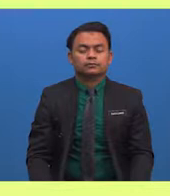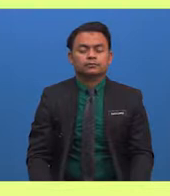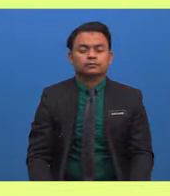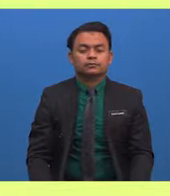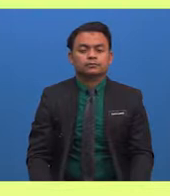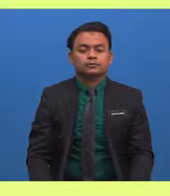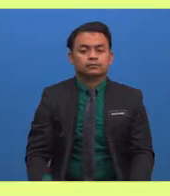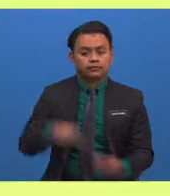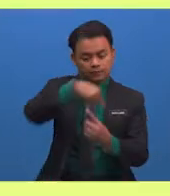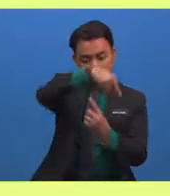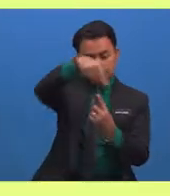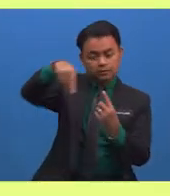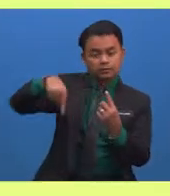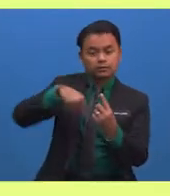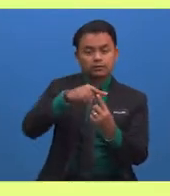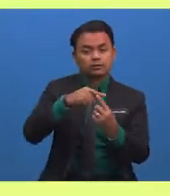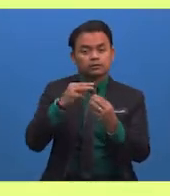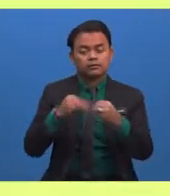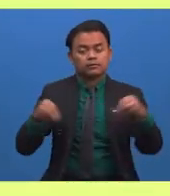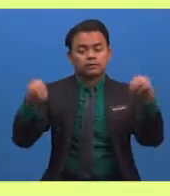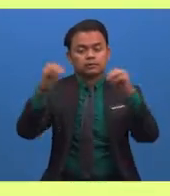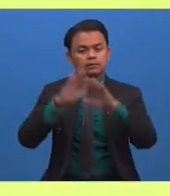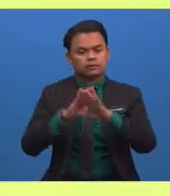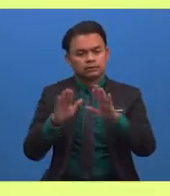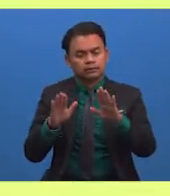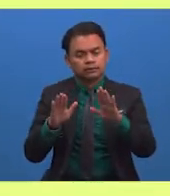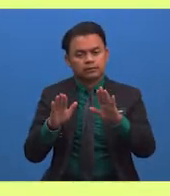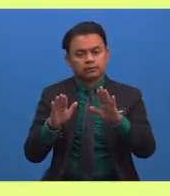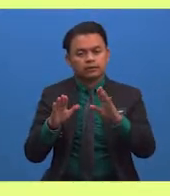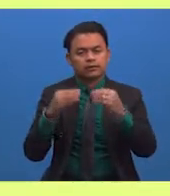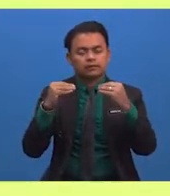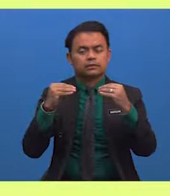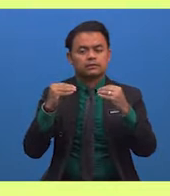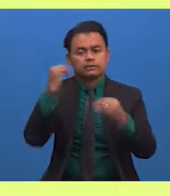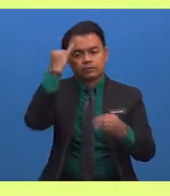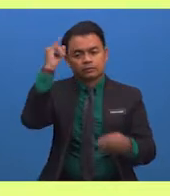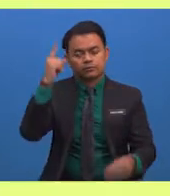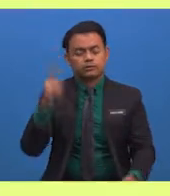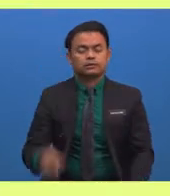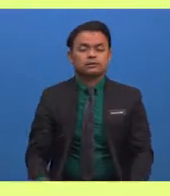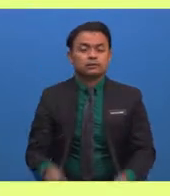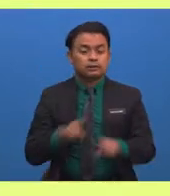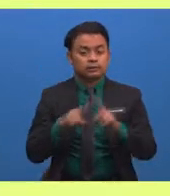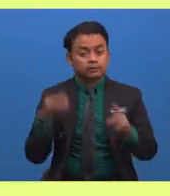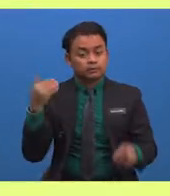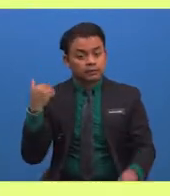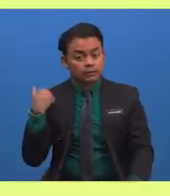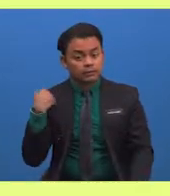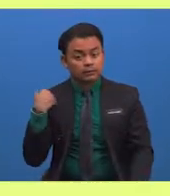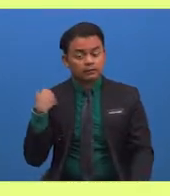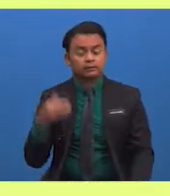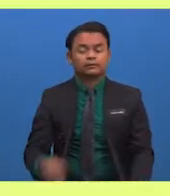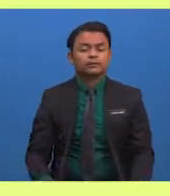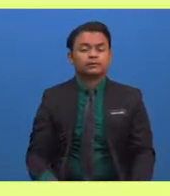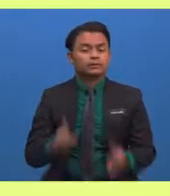Halakah di masjid tidak semestinya mengajar ilmu pengetahuan, tetapi juga turut diadakan